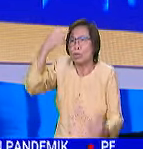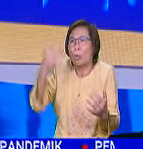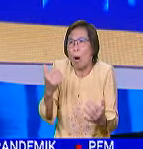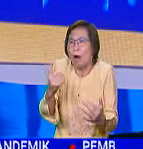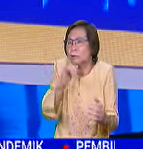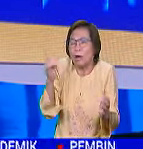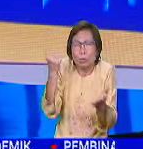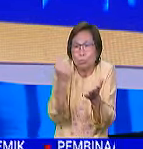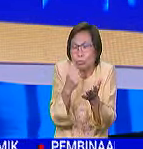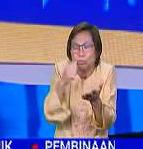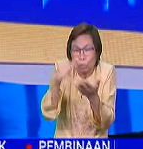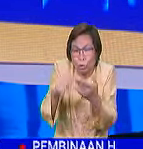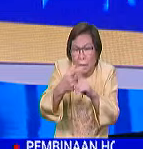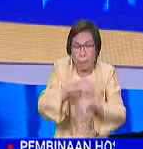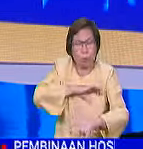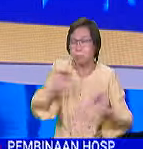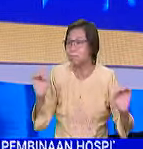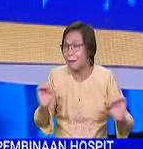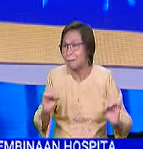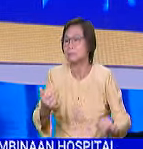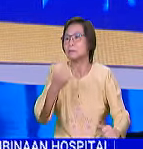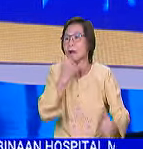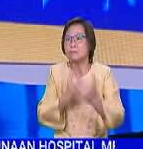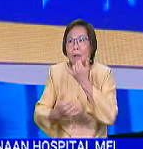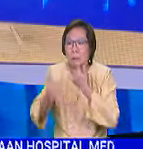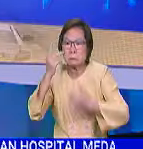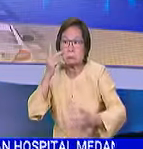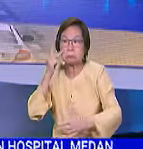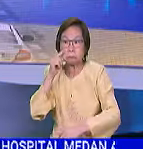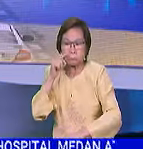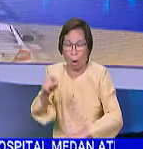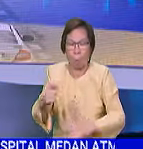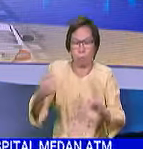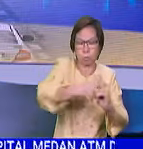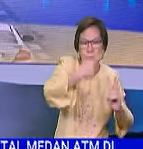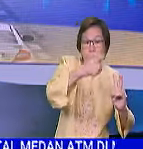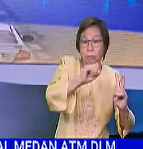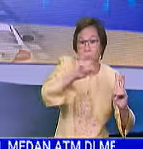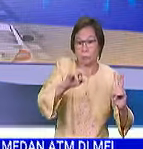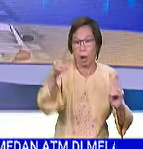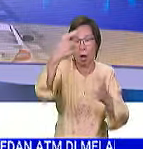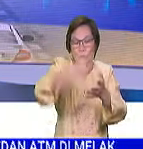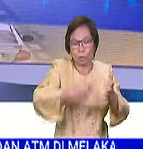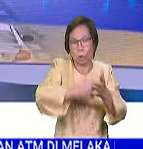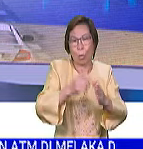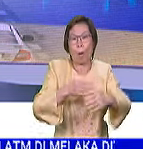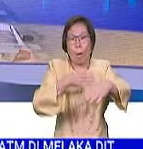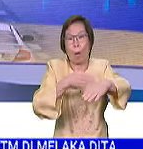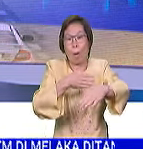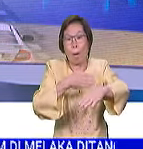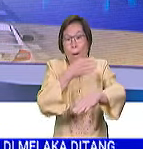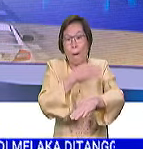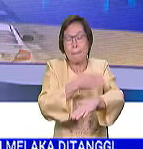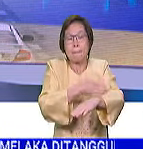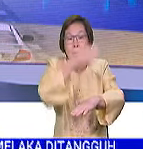termasuk ia duduki menteri pada pihak polis kesalahan itu dikesan di Selatan Jalan Raya SG arus lepas Plaza tol bentung mengalir ke